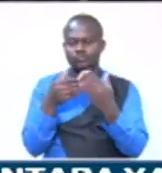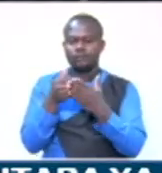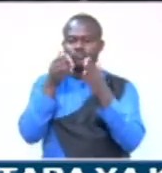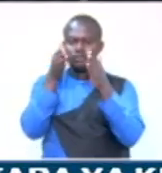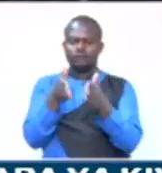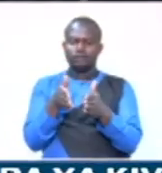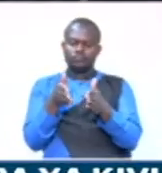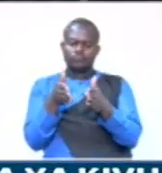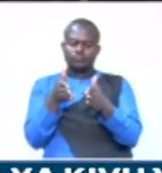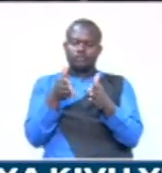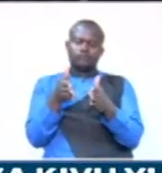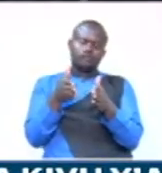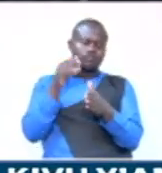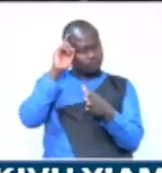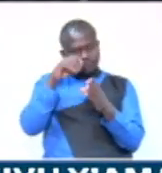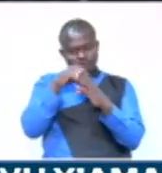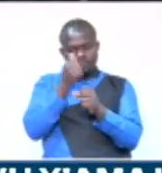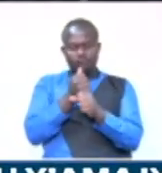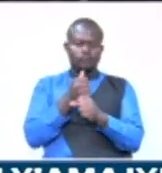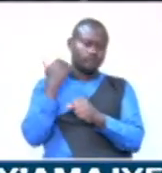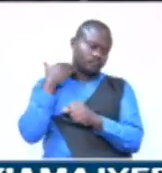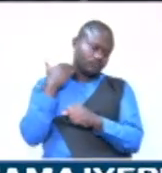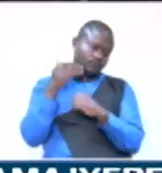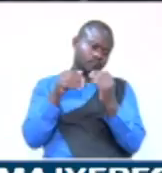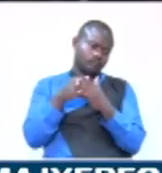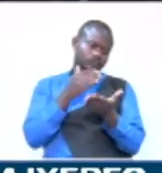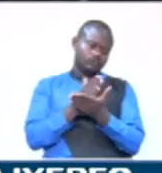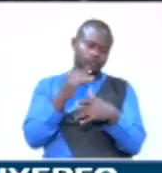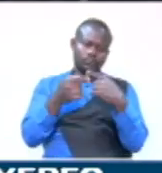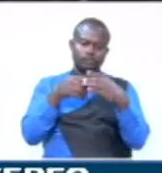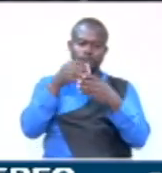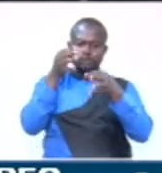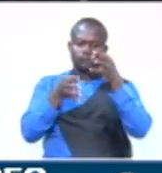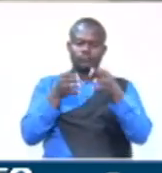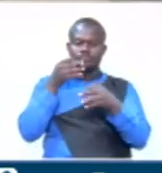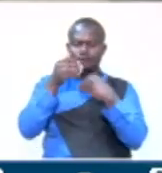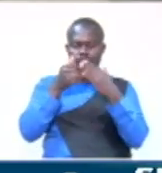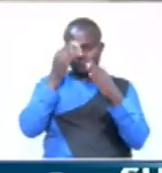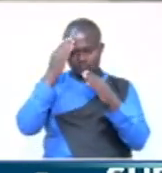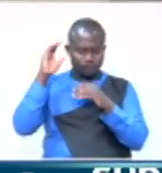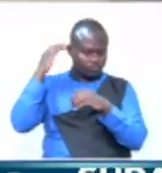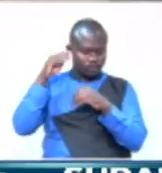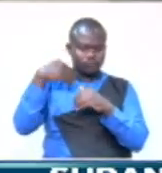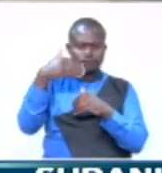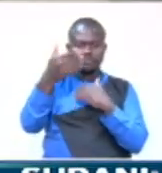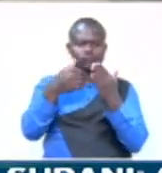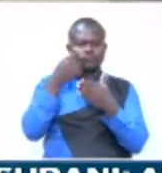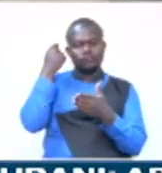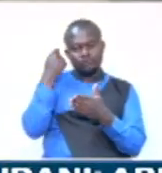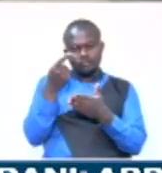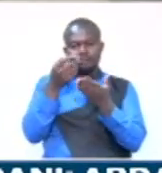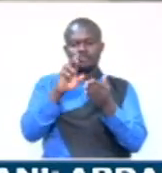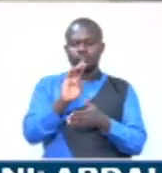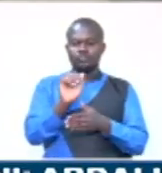umuntu bakekaho jenoside ukomeje kuburanishwa none bakamenya amakuru ku munsi ku wundi bivuga ngo RBA